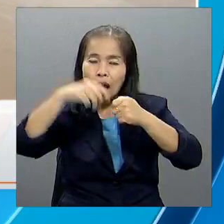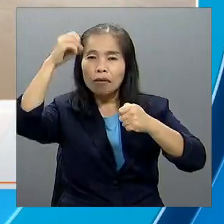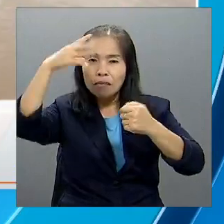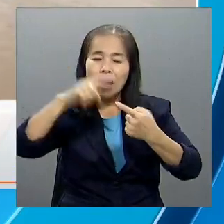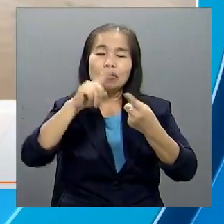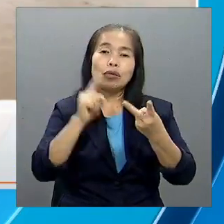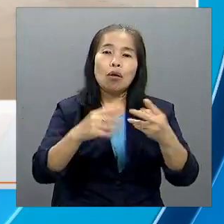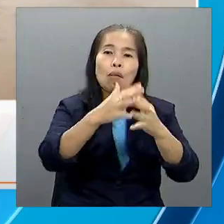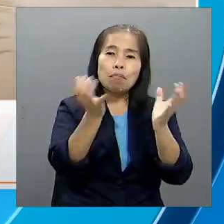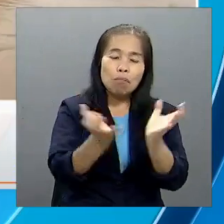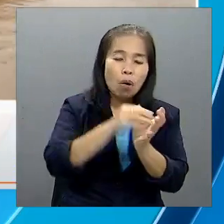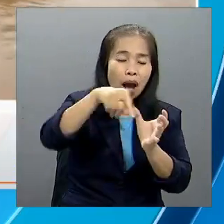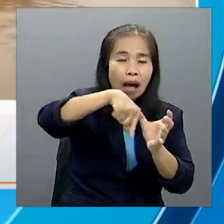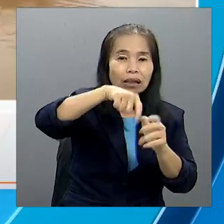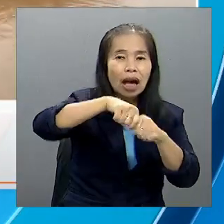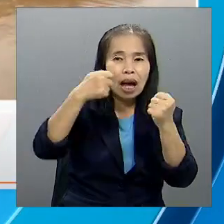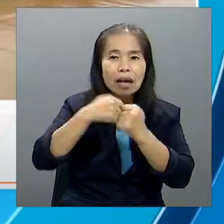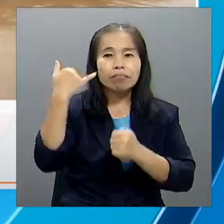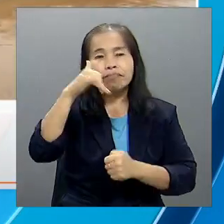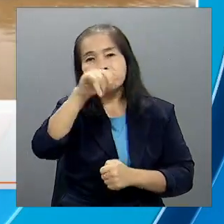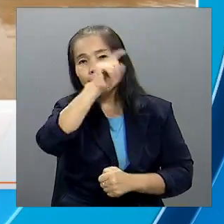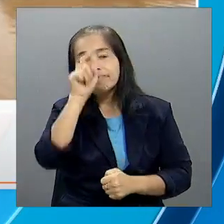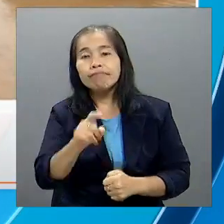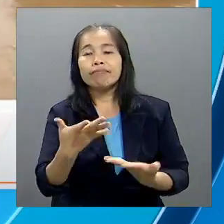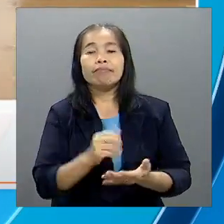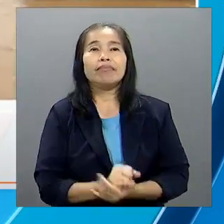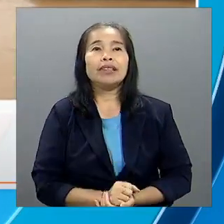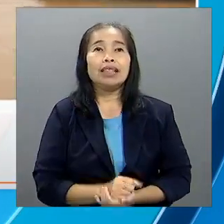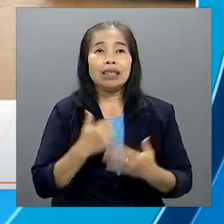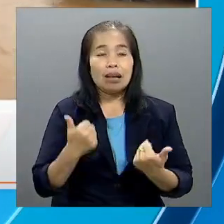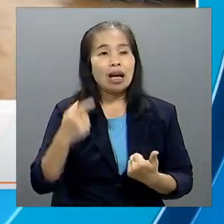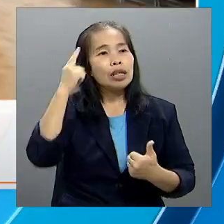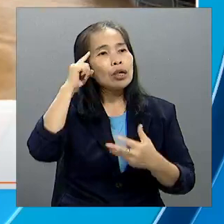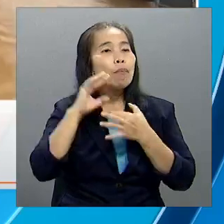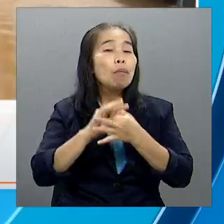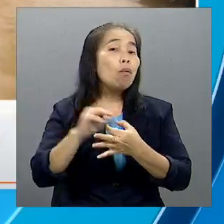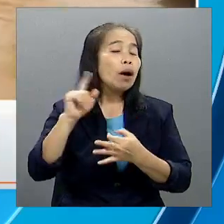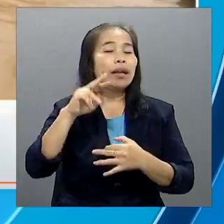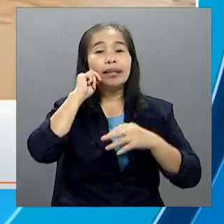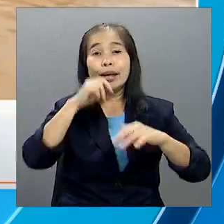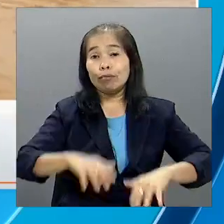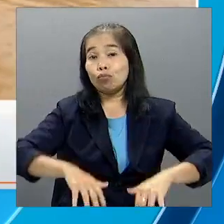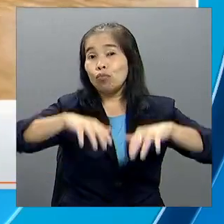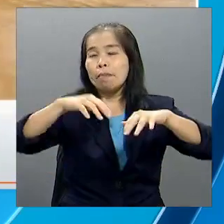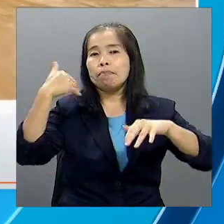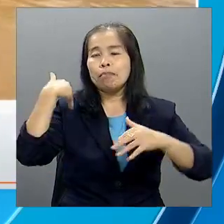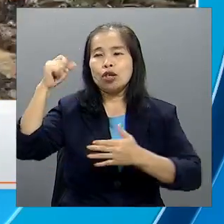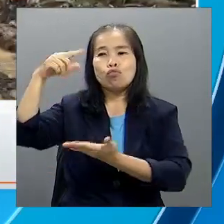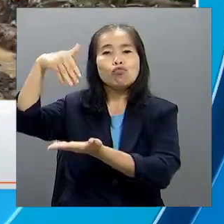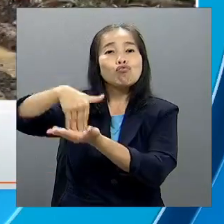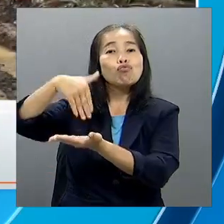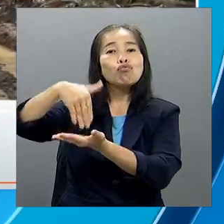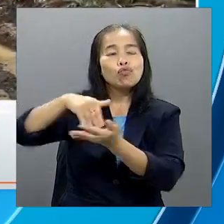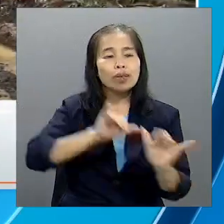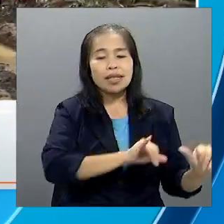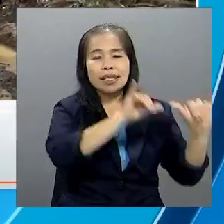ทีนี้ที่พี่ห่วงอีกอันนึงก็คือว่าในช่วงของภาวะน้ำท่วมเนี่ยค่ะเราอาจจะมีศูนย์อพยพนะคะศูนย์ที่จัดเป็นที่พัก